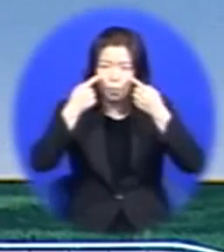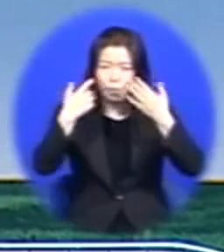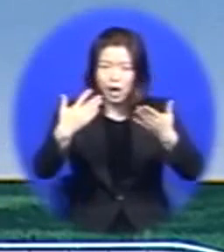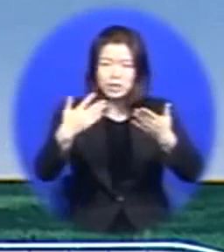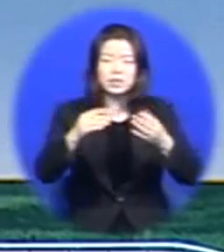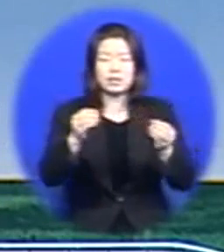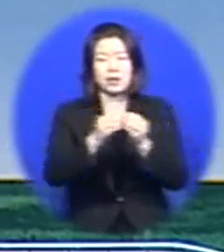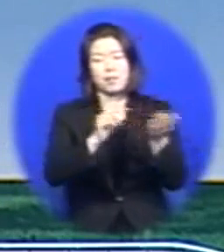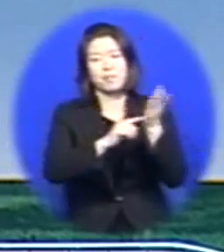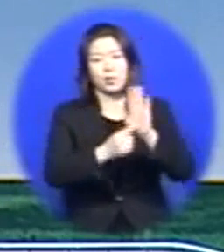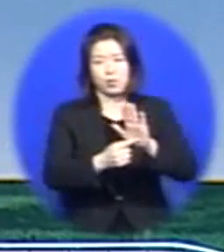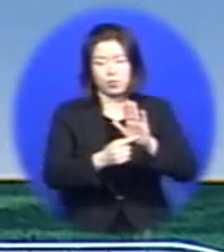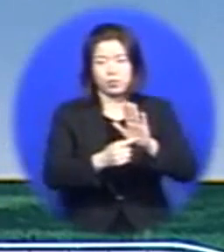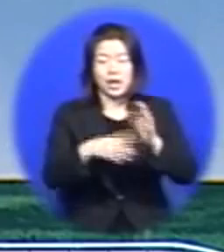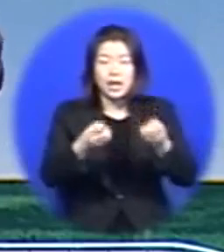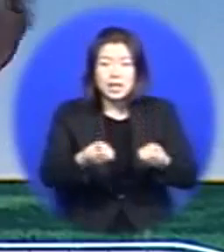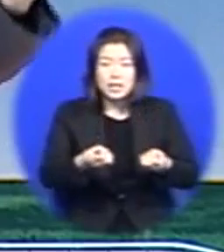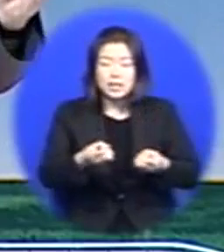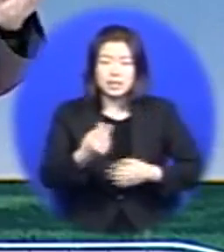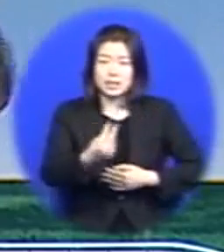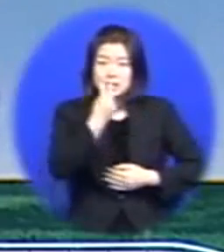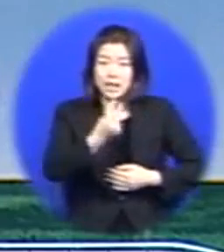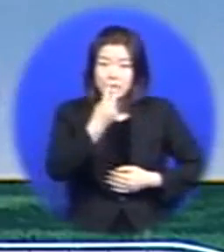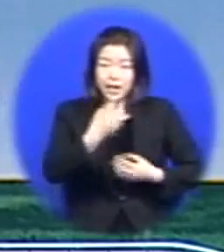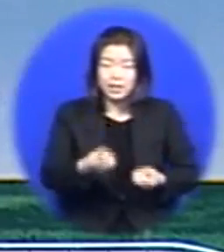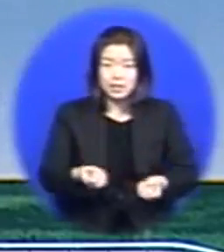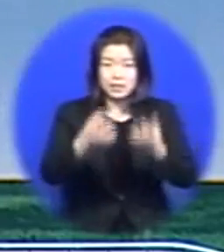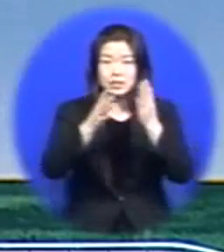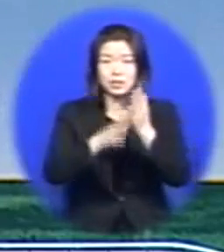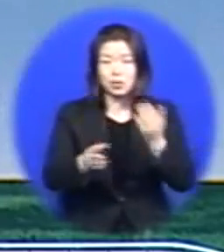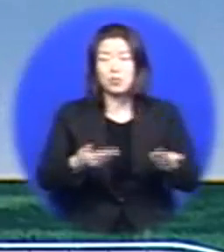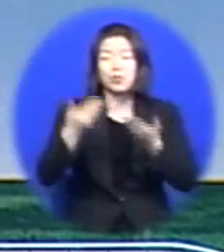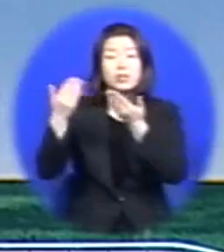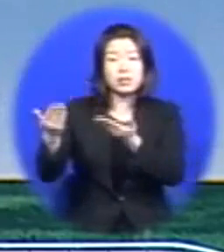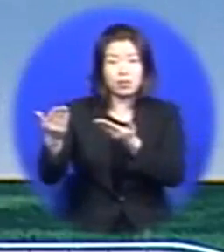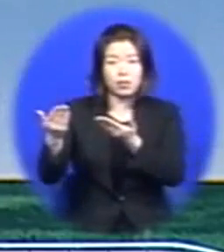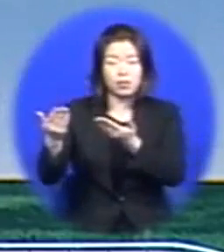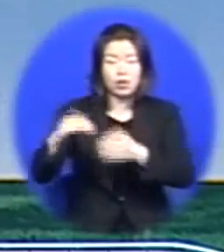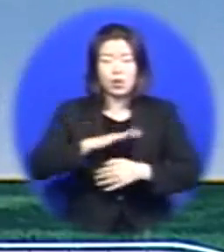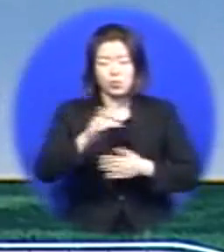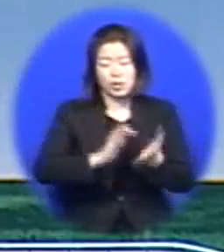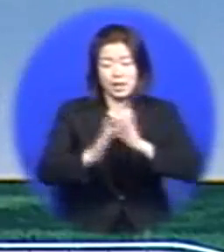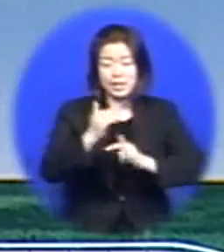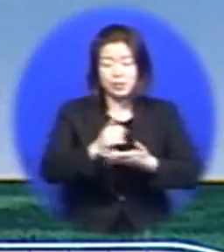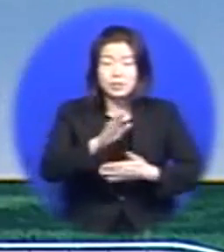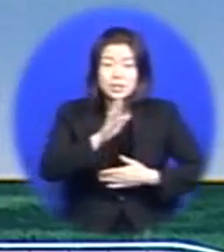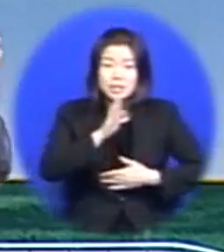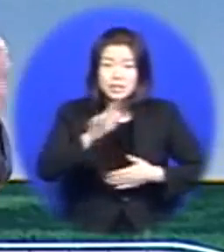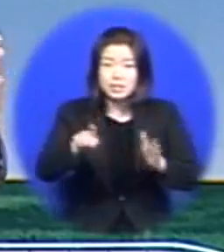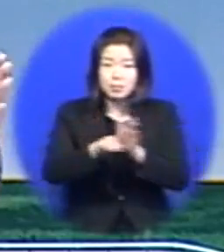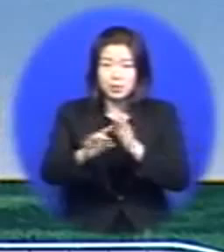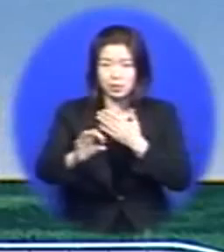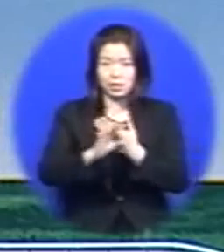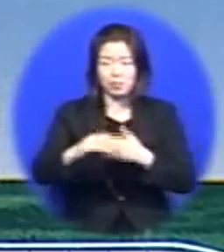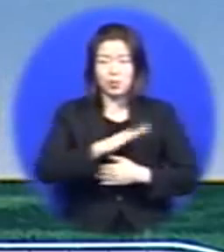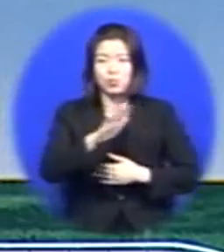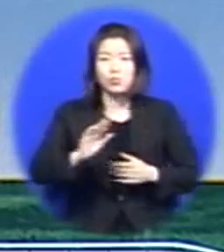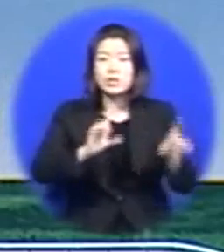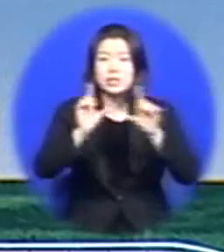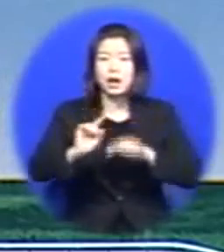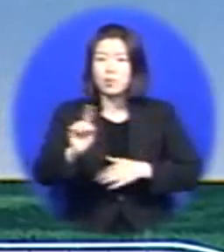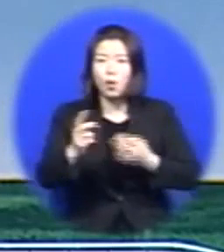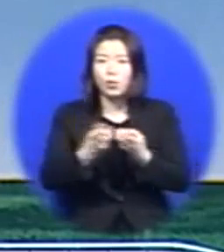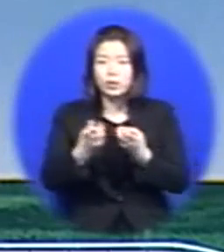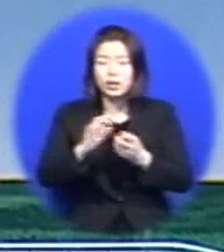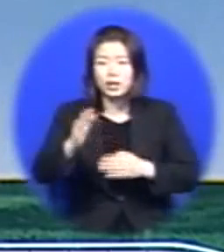표현입니다. 산제물. 산제물로 하나님께 바치라. 우리가 예수님을 진짜 믿었다면, 그러면 우리는 어떤 삶을 살아야